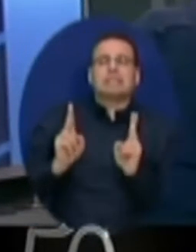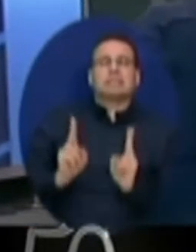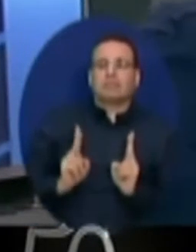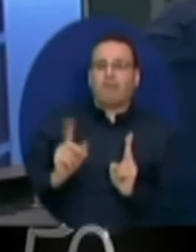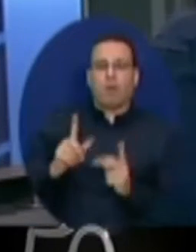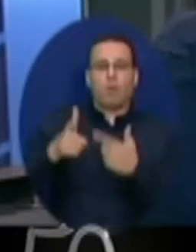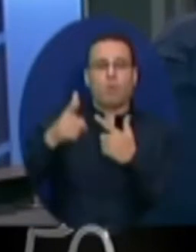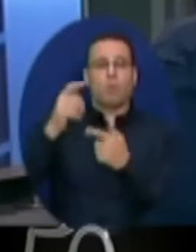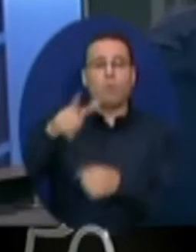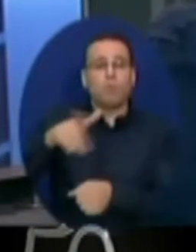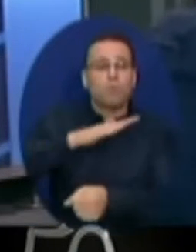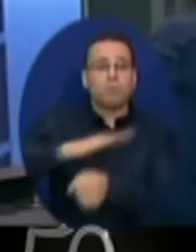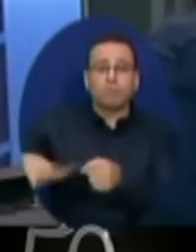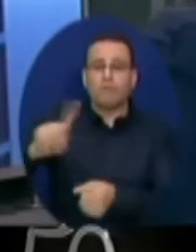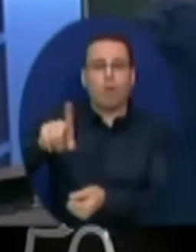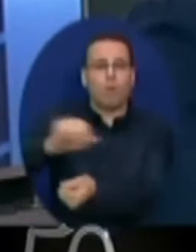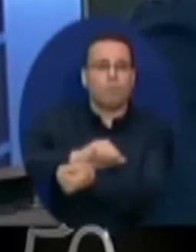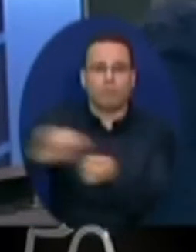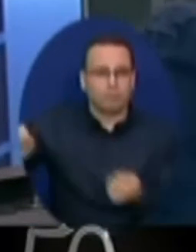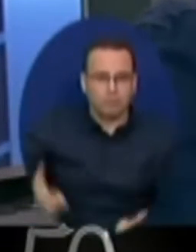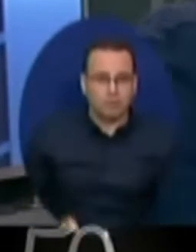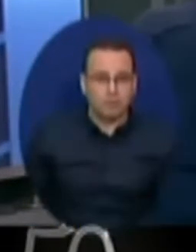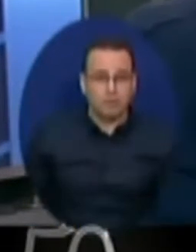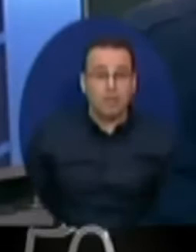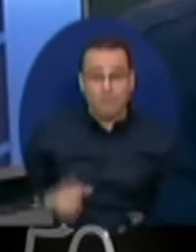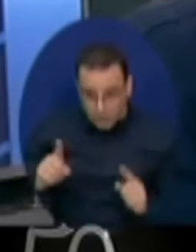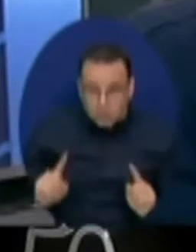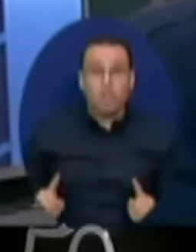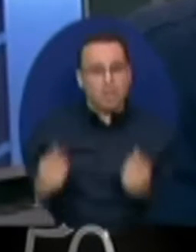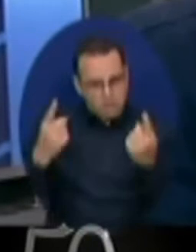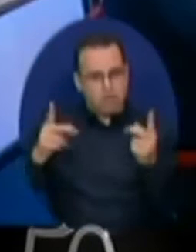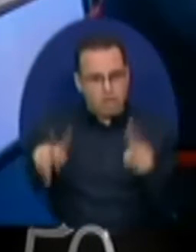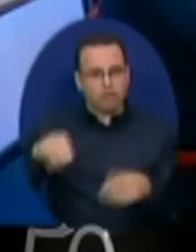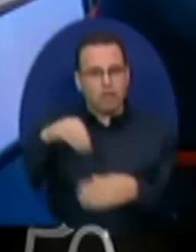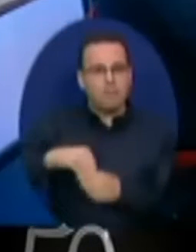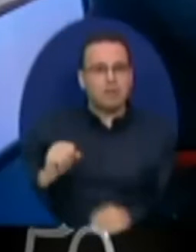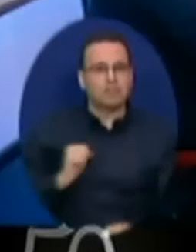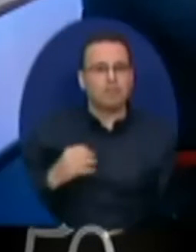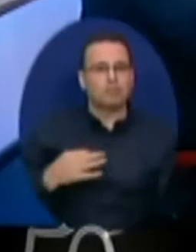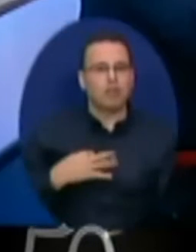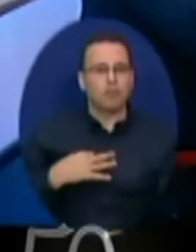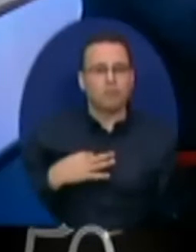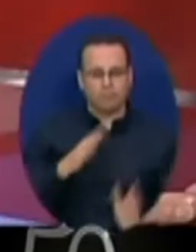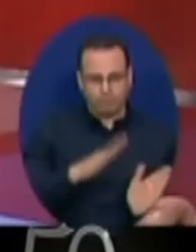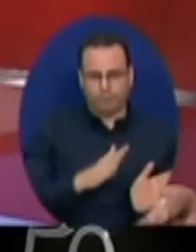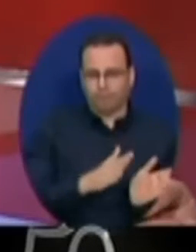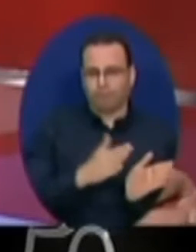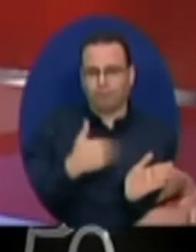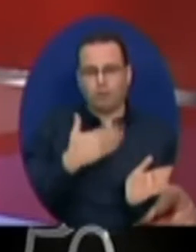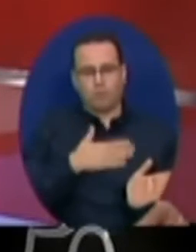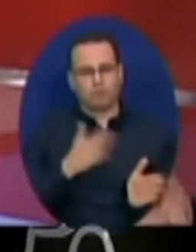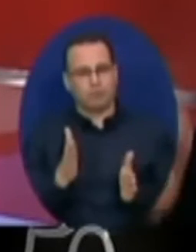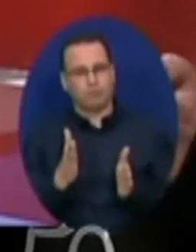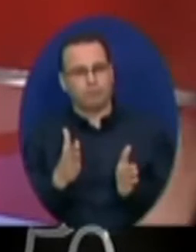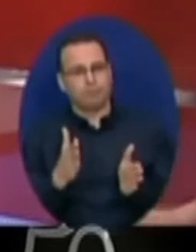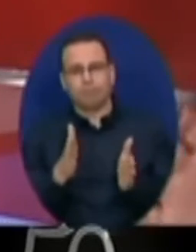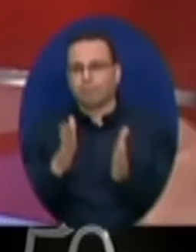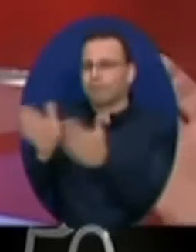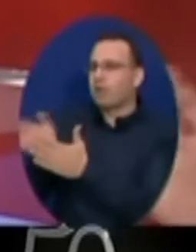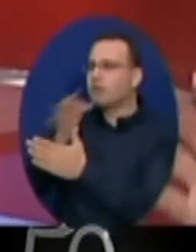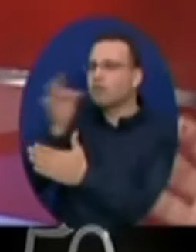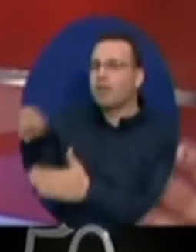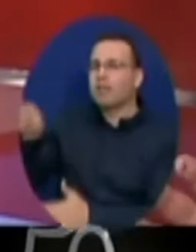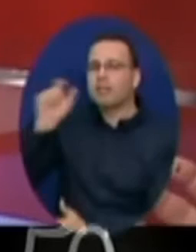החלטות של מפקד בשטח, אז וזה קיים בצבא שלנו. אז שני דברים אני יכול לשאול אותך, פנינה. את בקיאה בדיני המלחמה.